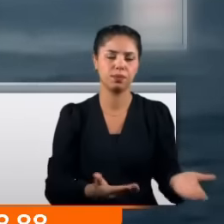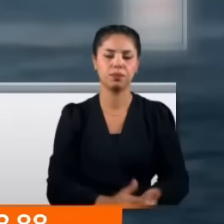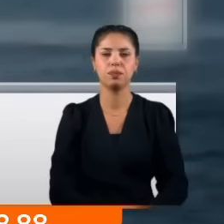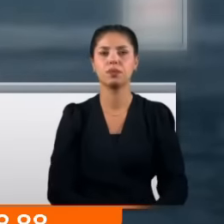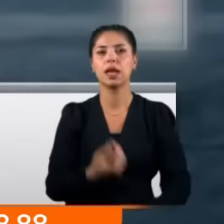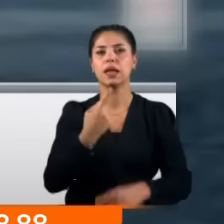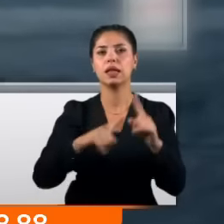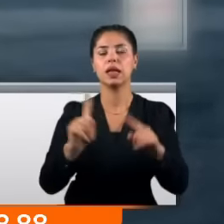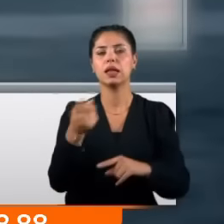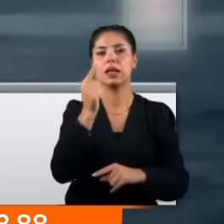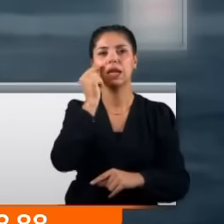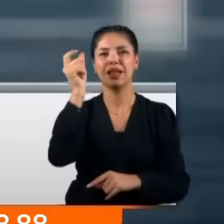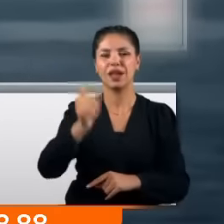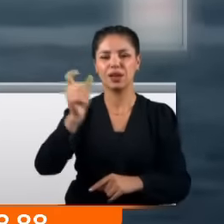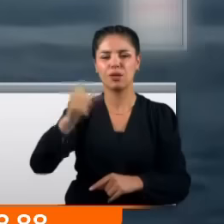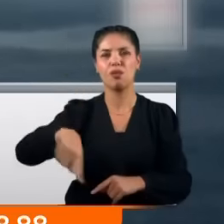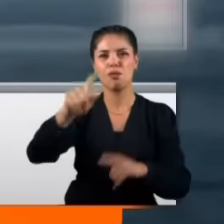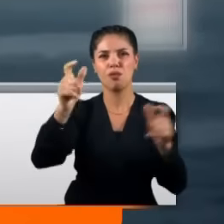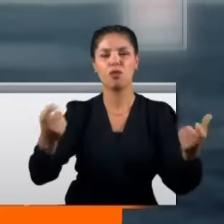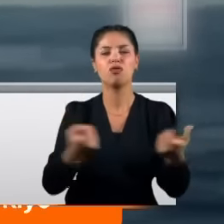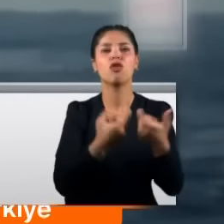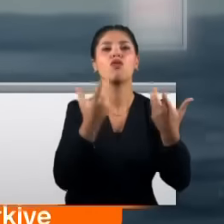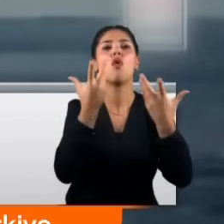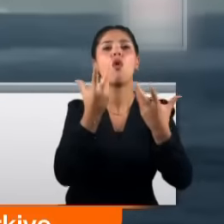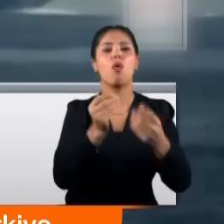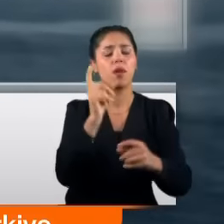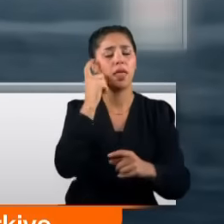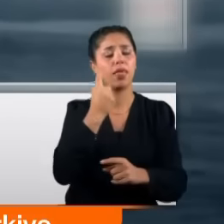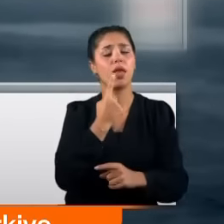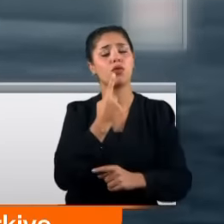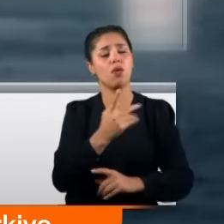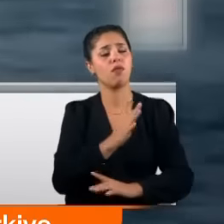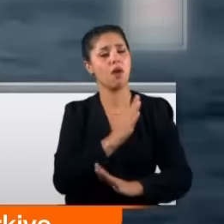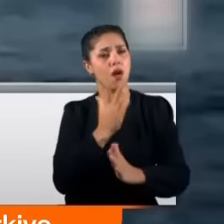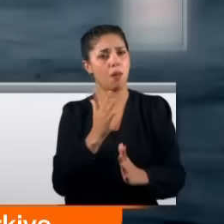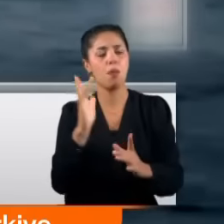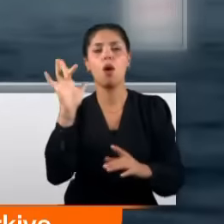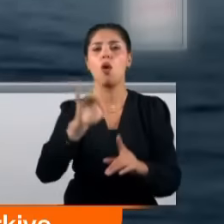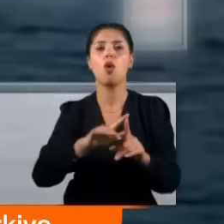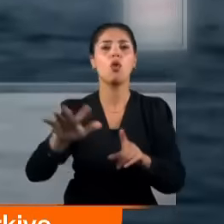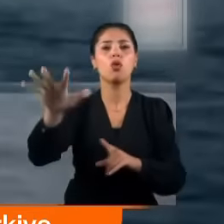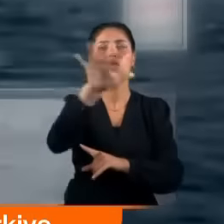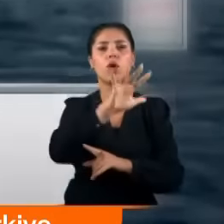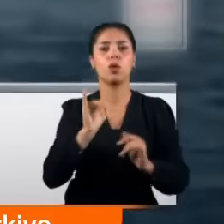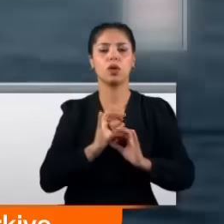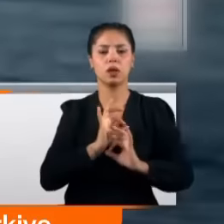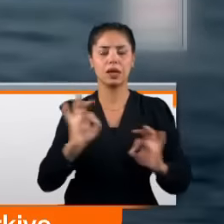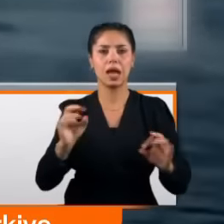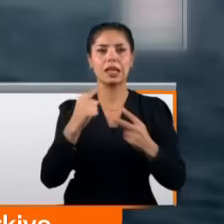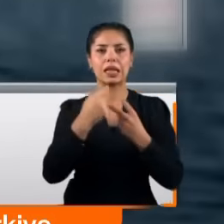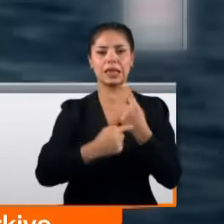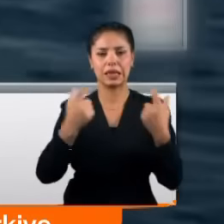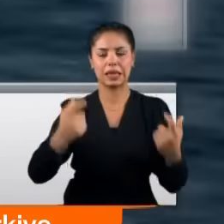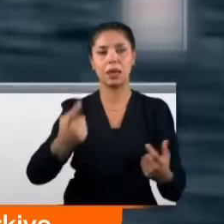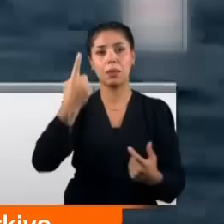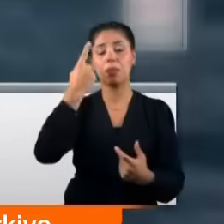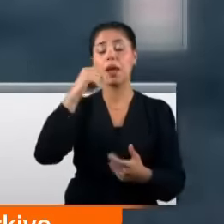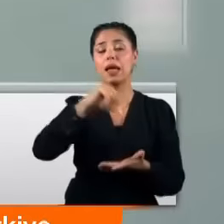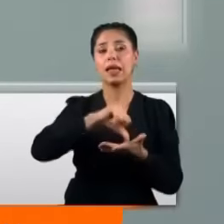Siyasi liderler bölgesel çatışma yaşanmayacağı iddiasında olsalar da Orta Doğu istim üstünde. Yemen'deki İran